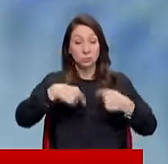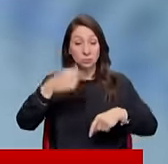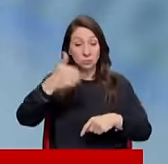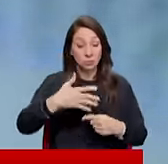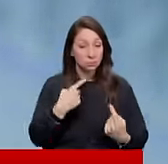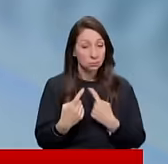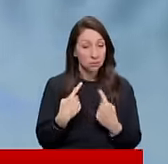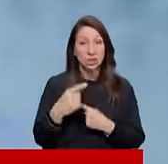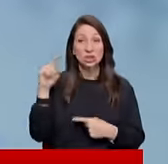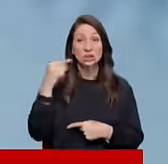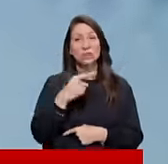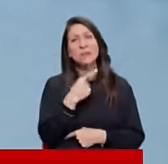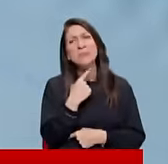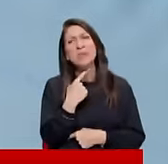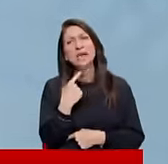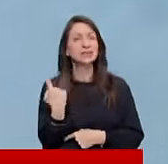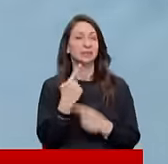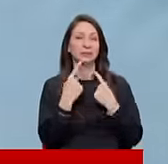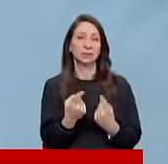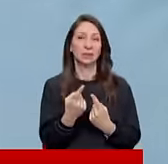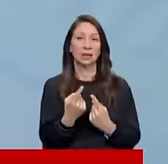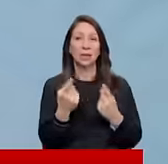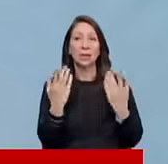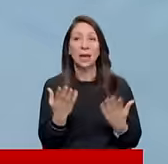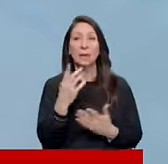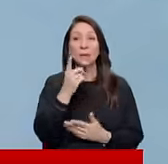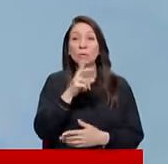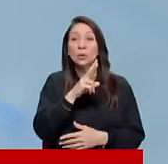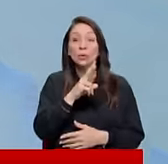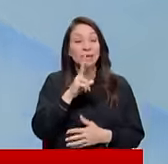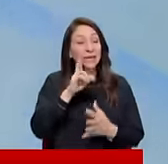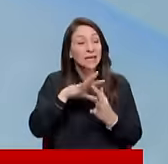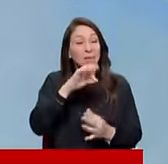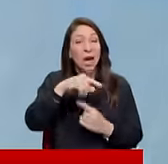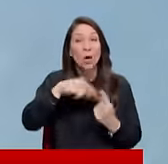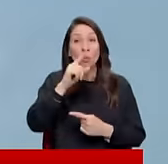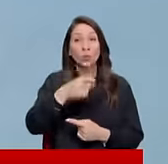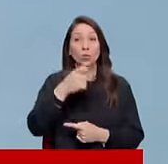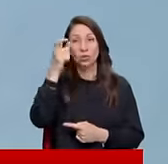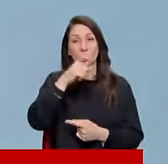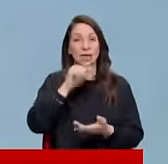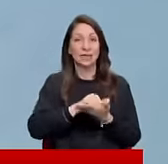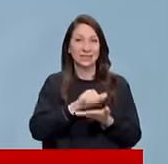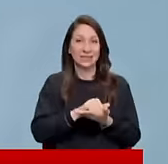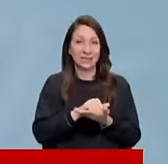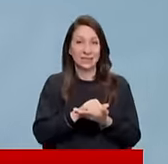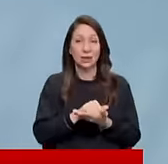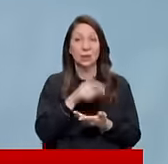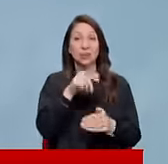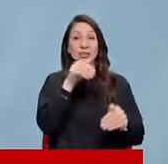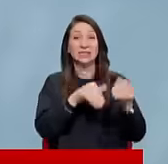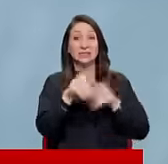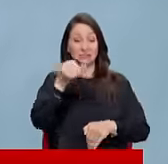görüştü. Şimşek imkanı yok dedi. Yani bir günah keçisi buluyor Türkiye Gazetesi. Bu